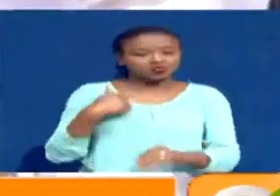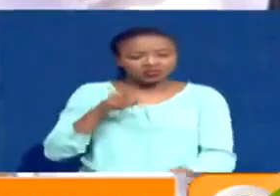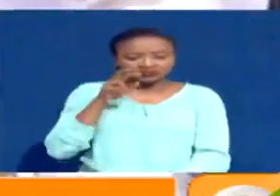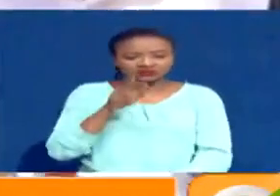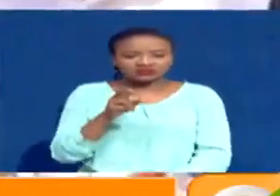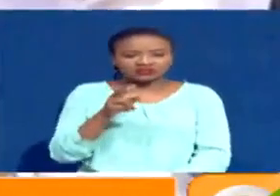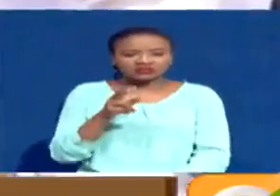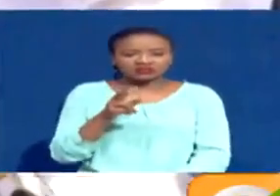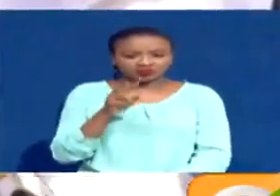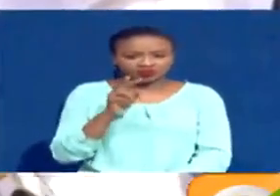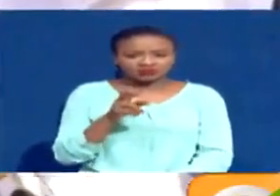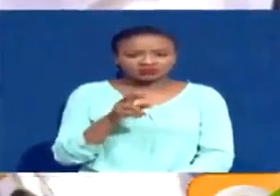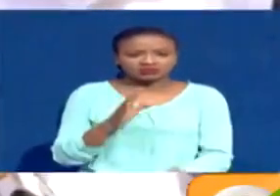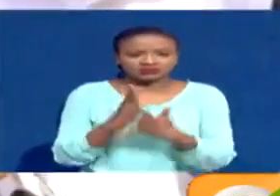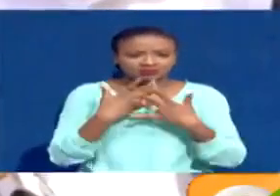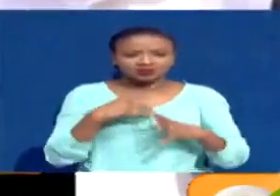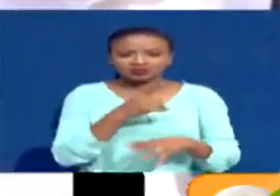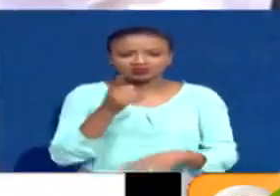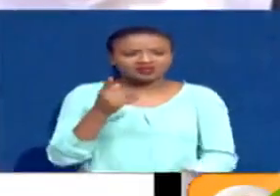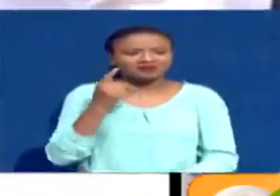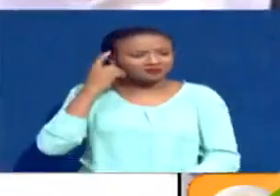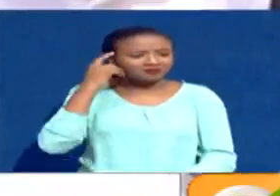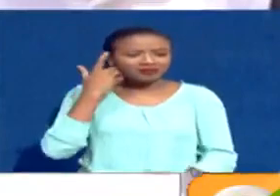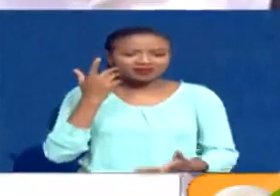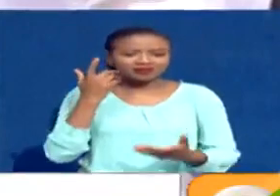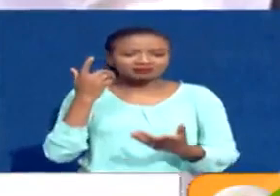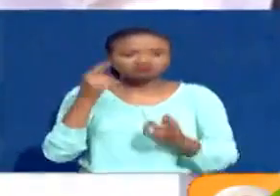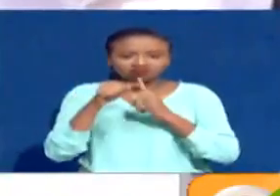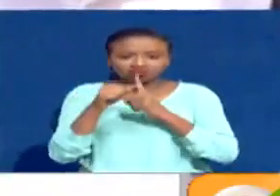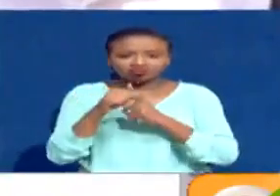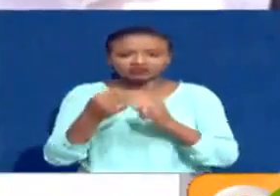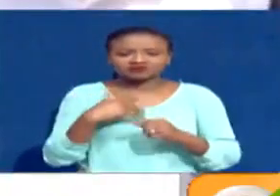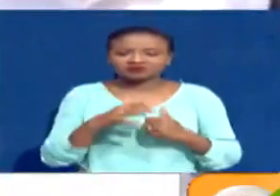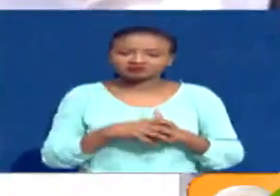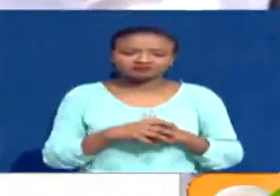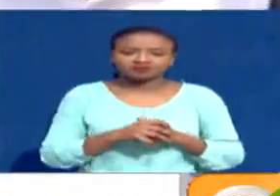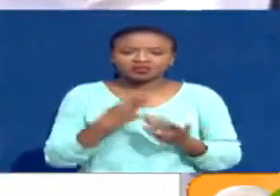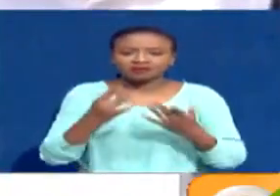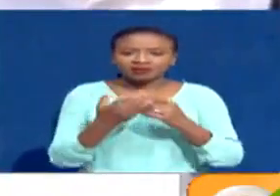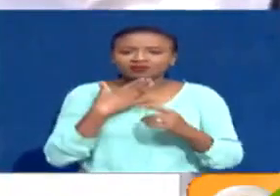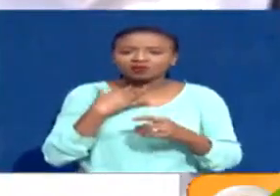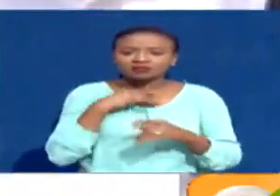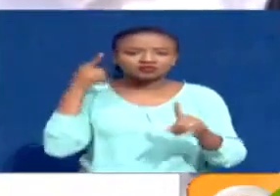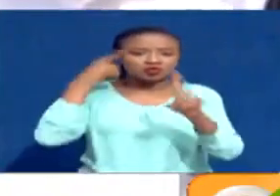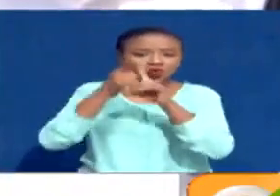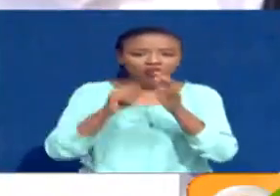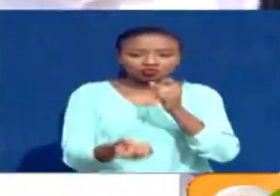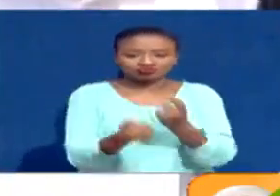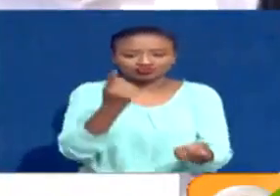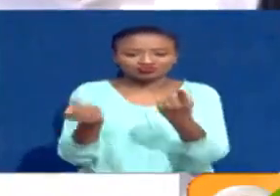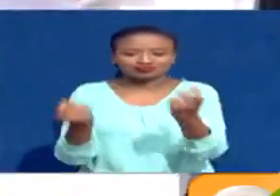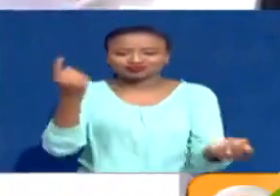who are not as positively minded to try and brew up problems with a view to try to create anxiety amongst